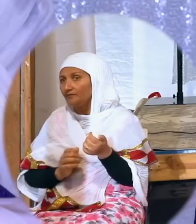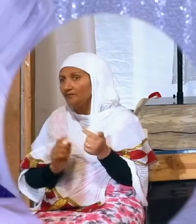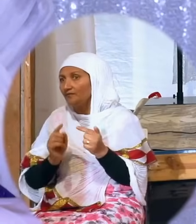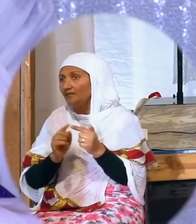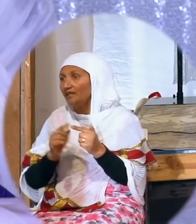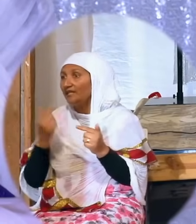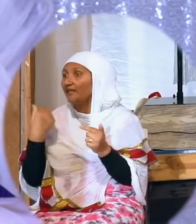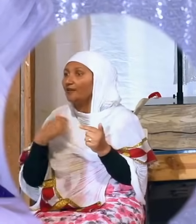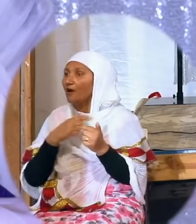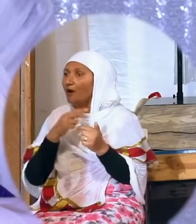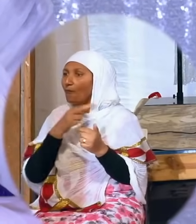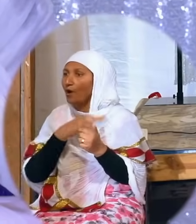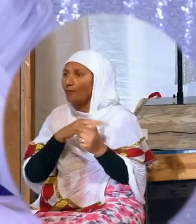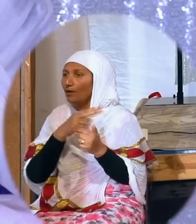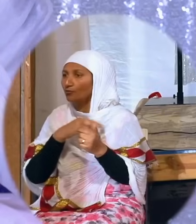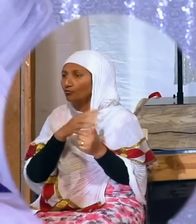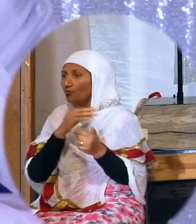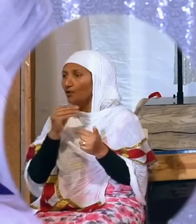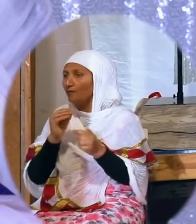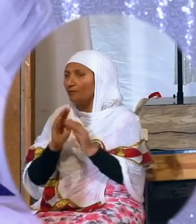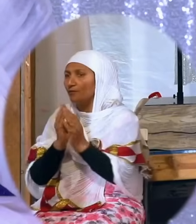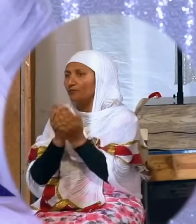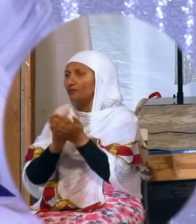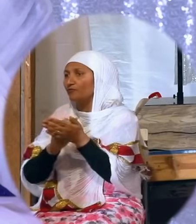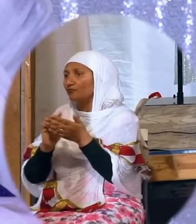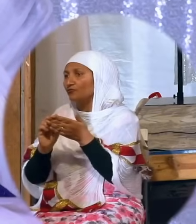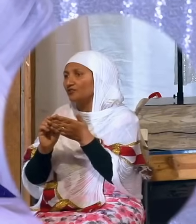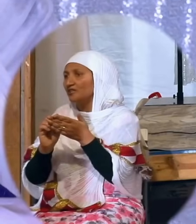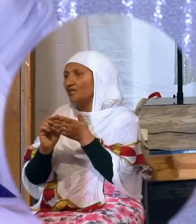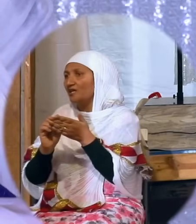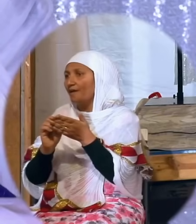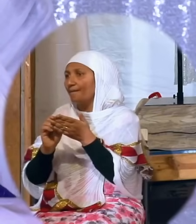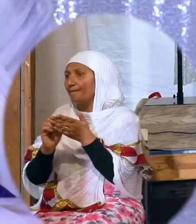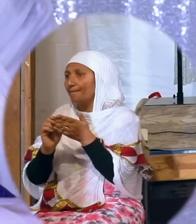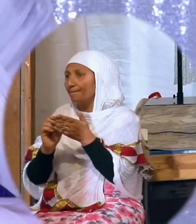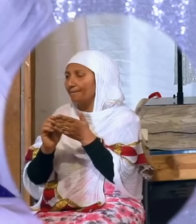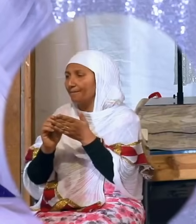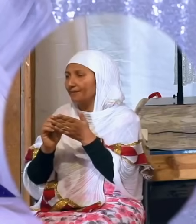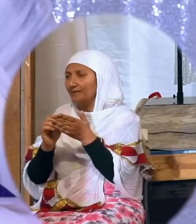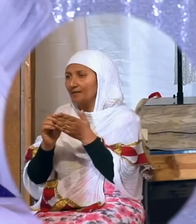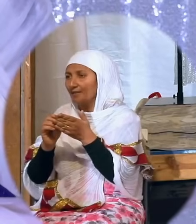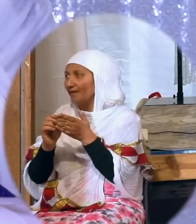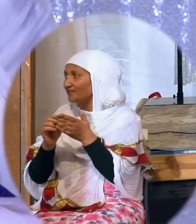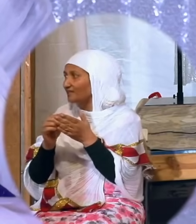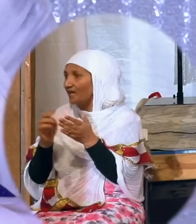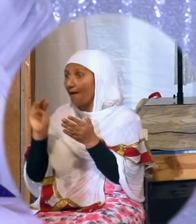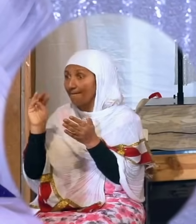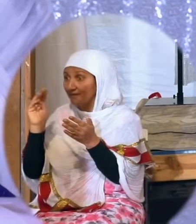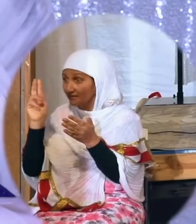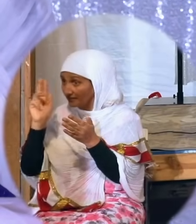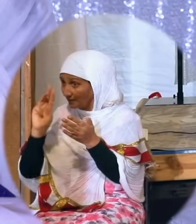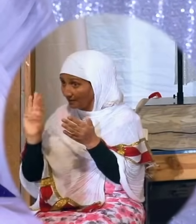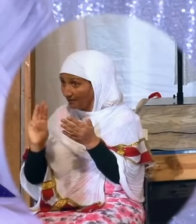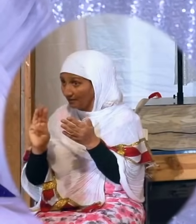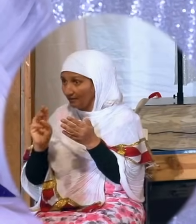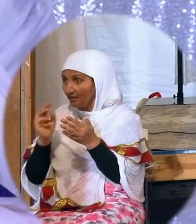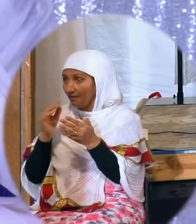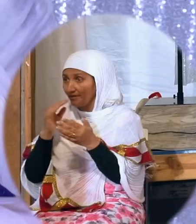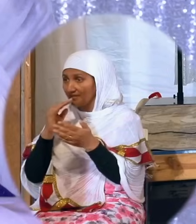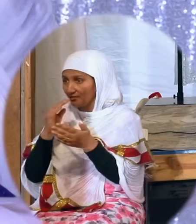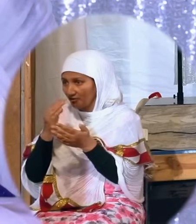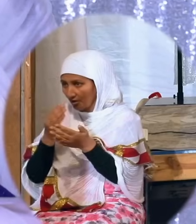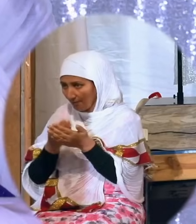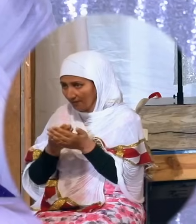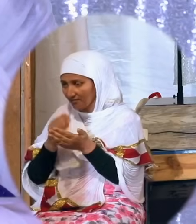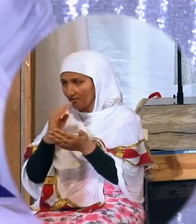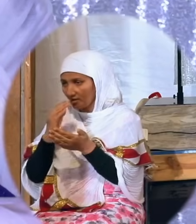እንደኛ በሃይማኖት ወይም በመጽሐፍ ቅዱስ ማስረጃነት አስቡ ችግሩ እዚያ ጋር ነው የሚፈጠረው ስለዚህ እኛ